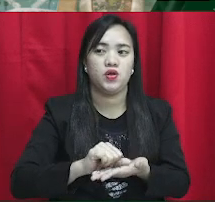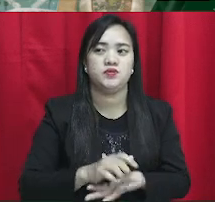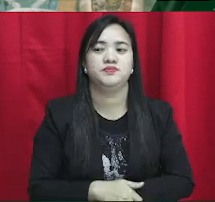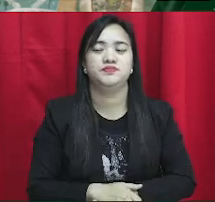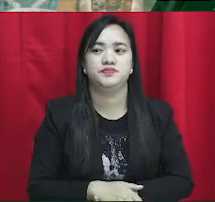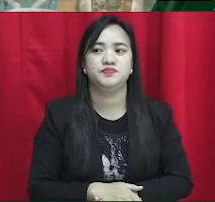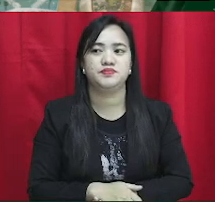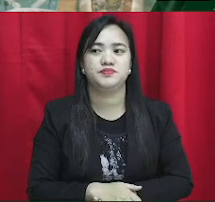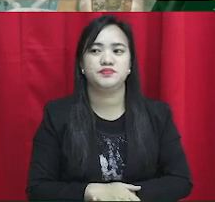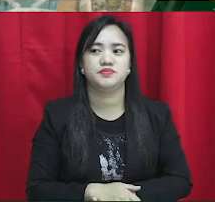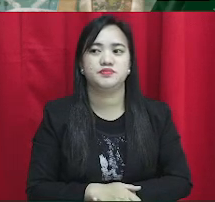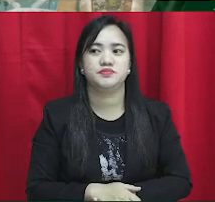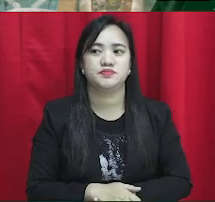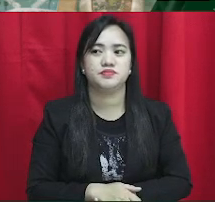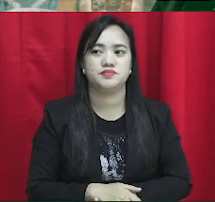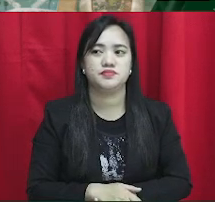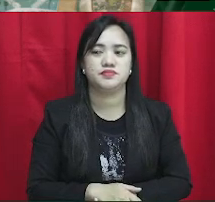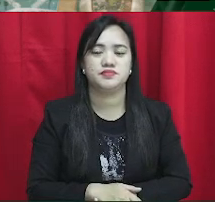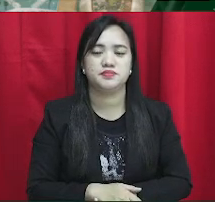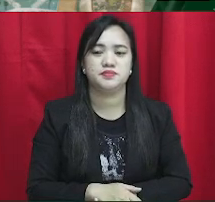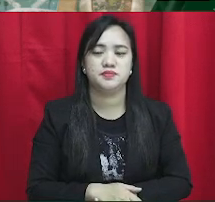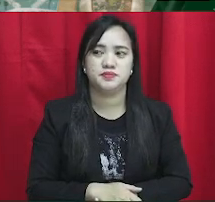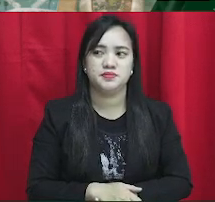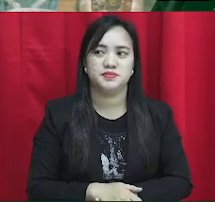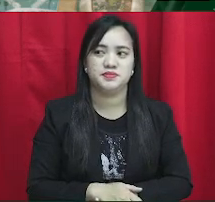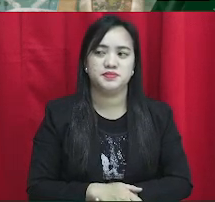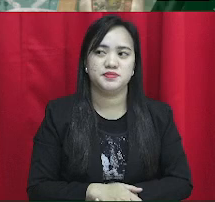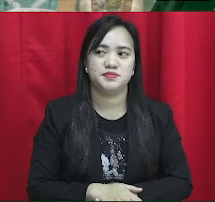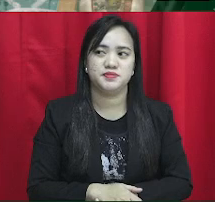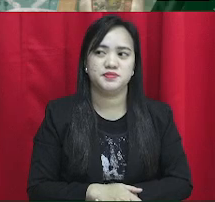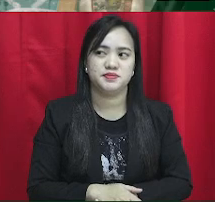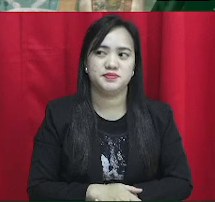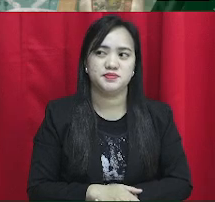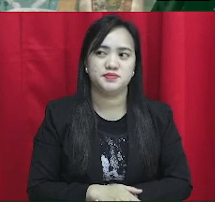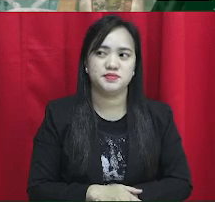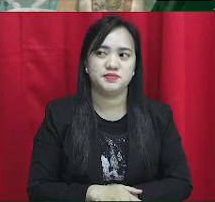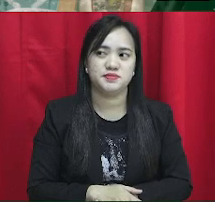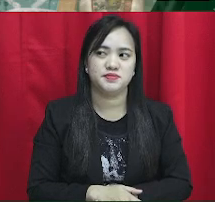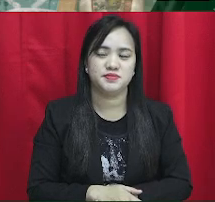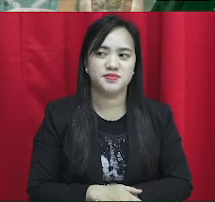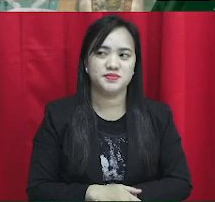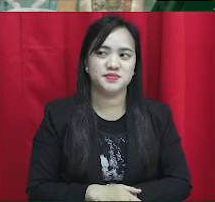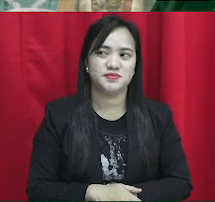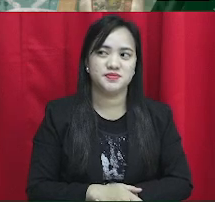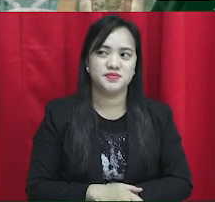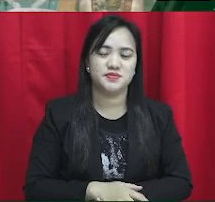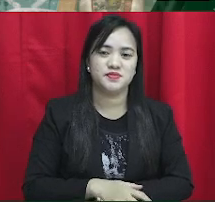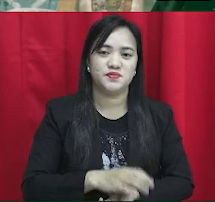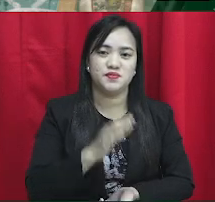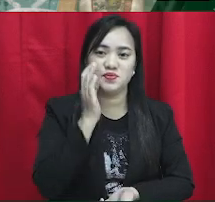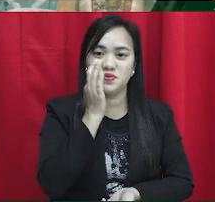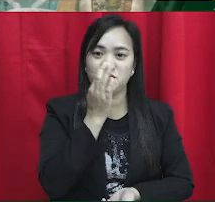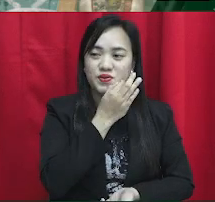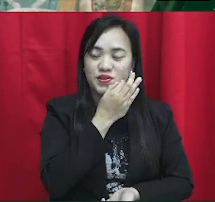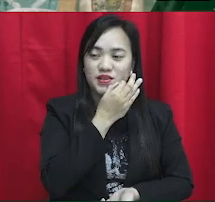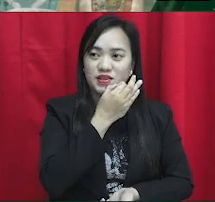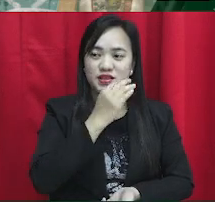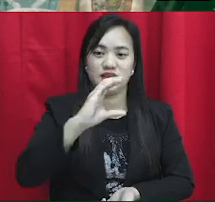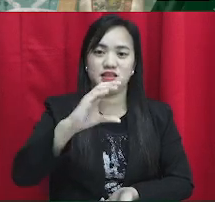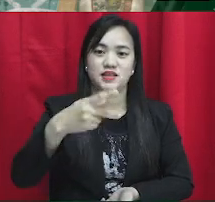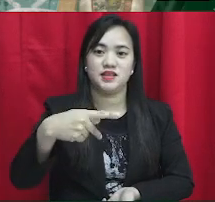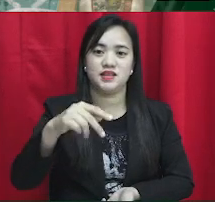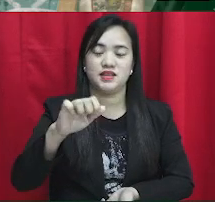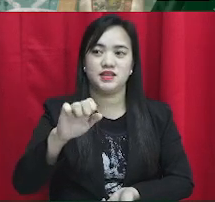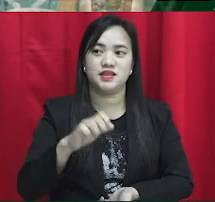na lang. Yung lasa na lang ang so, kwadyan. Pwede palang tumanggap at kumain ng fruitcake ngayong Pasko. Kahit yung mga